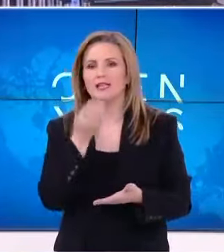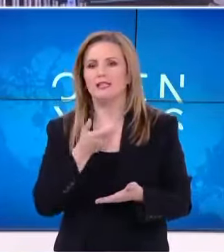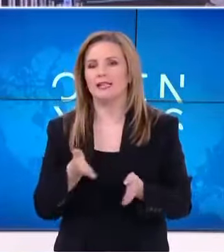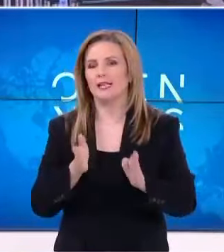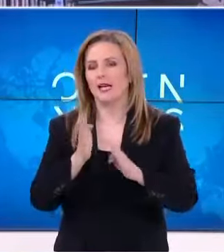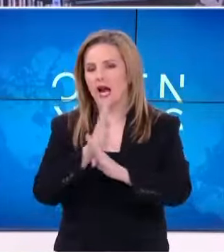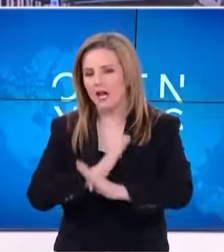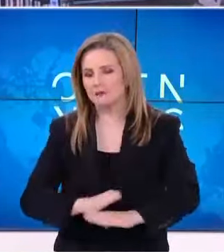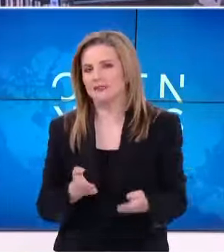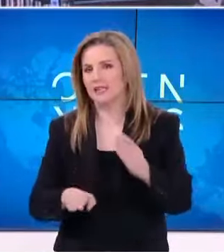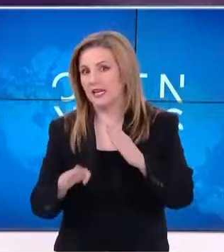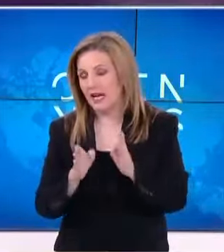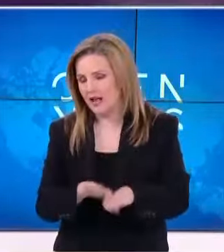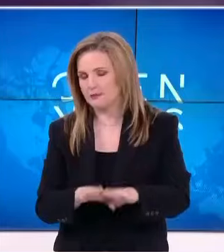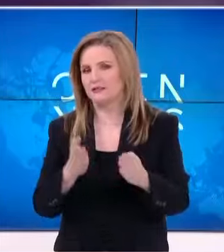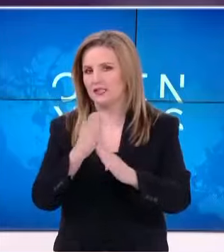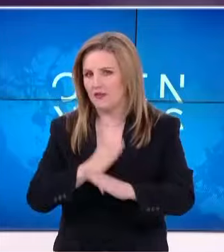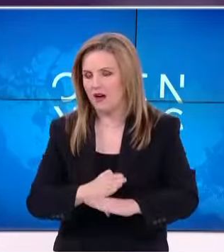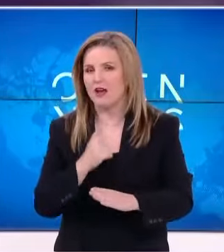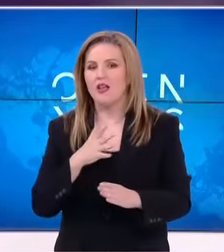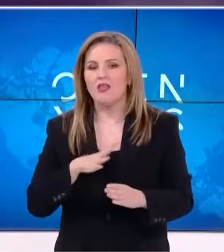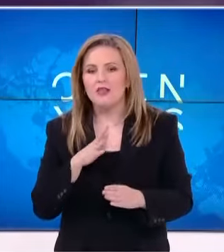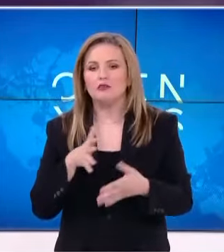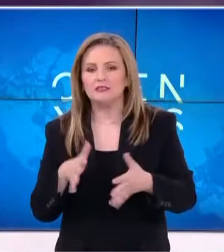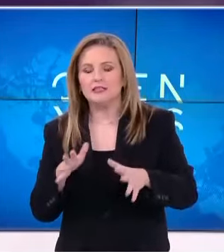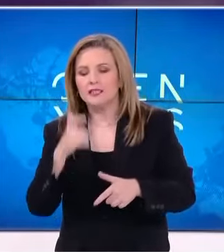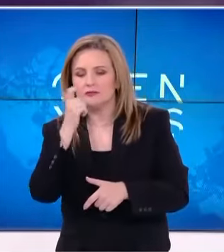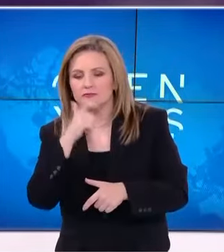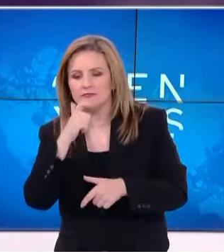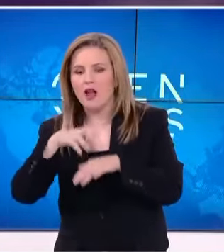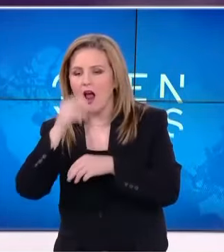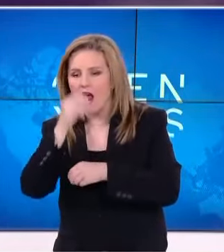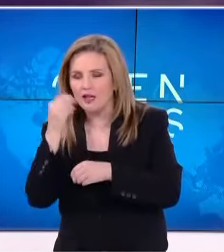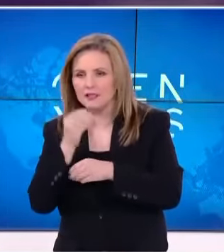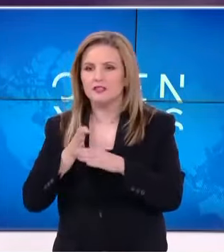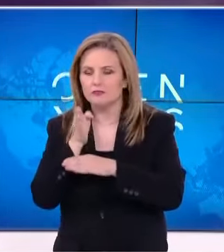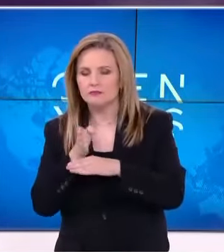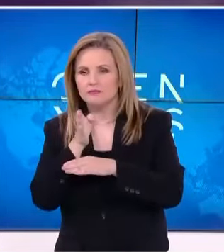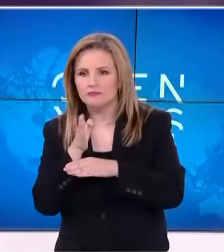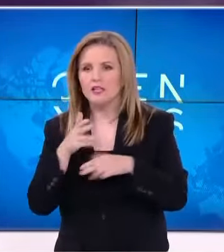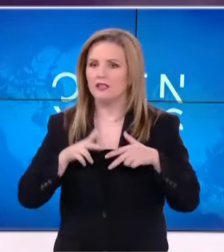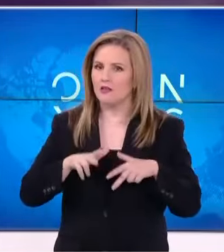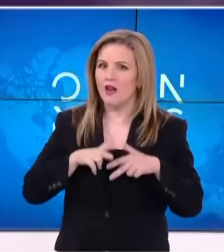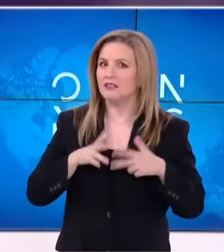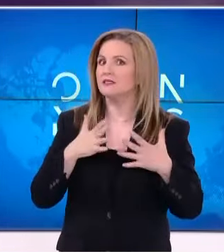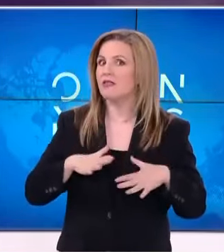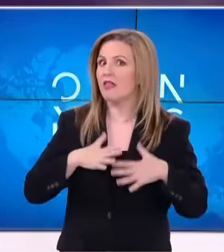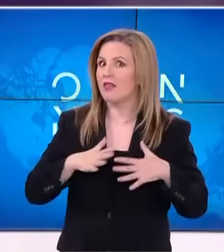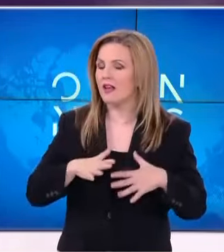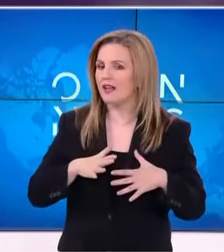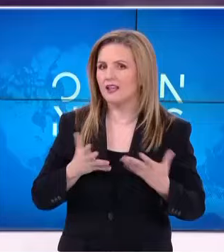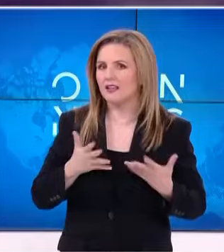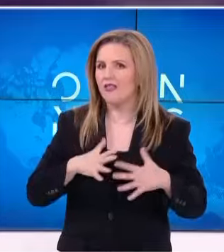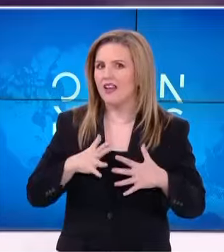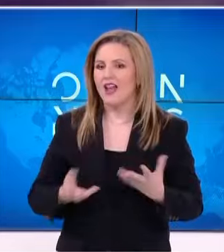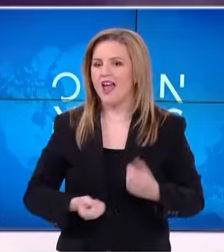και πολλοί θέλουν οι συγγενείς να κλαίνε βουβά και να πηγαίνουνε στην εκκλησία και η κυβέρνηση θέλει να καλλιεργεί